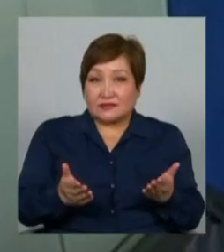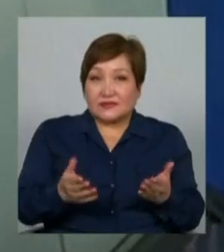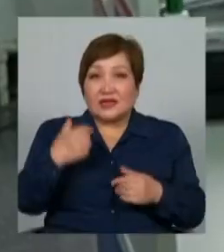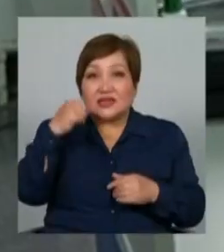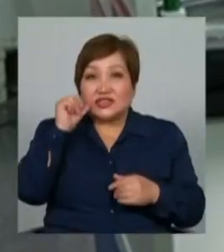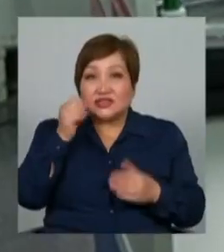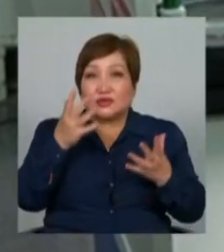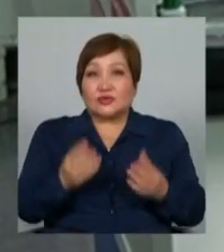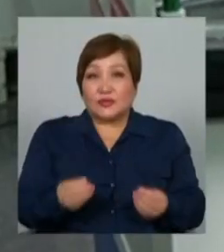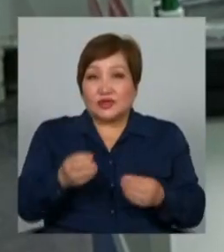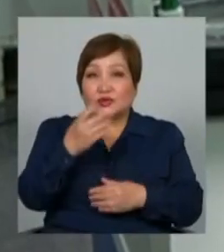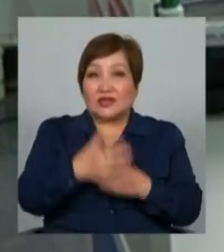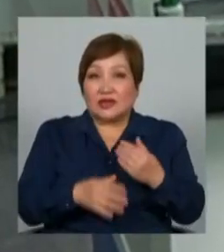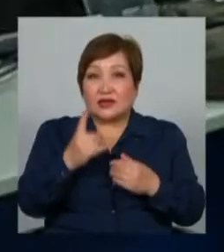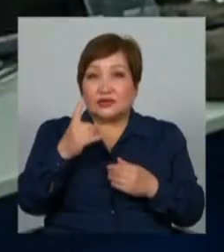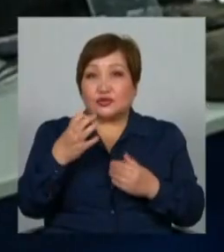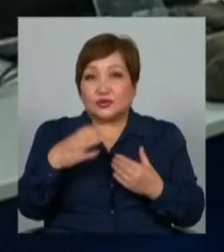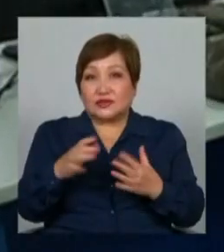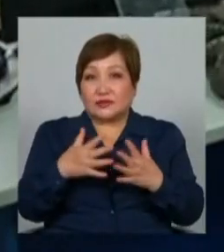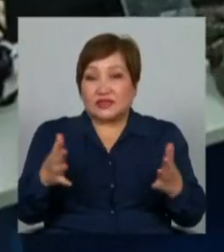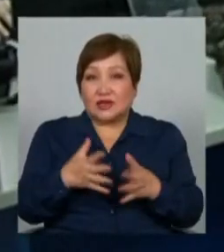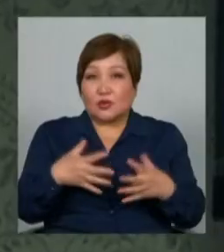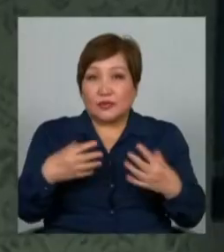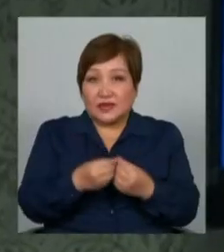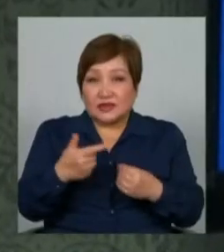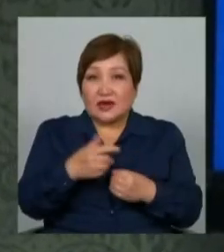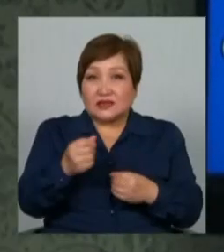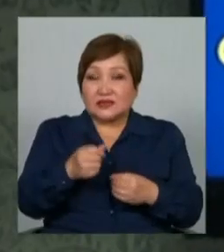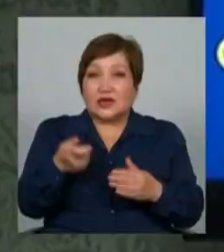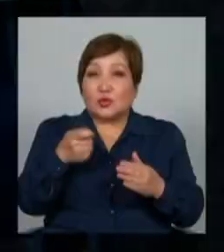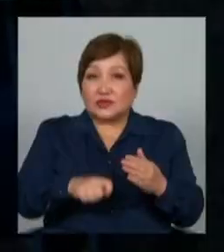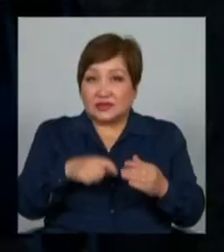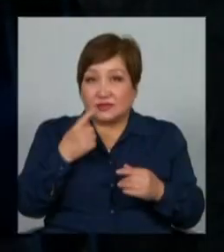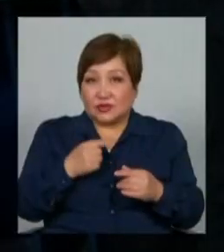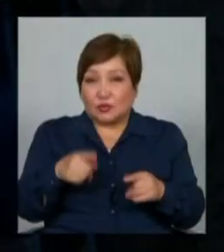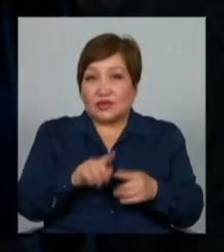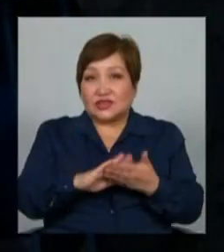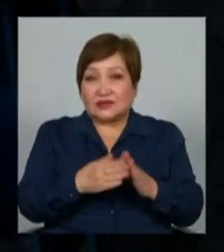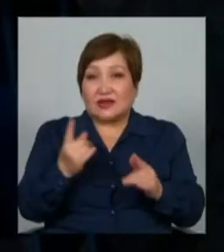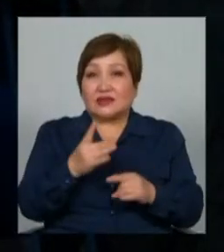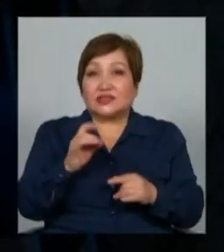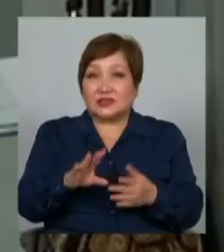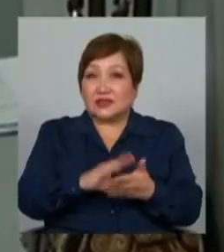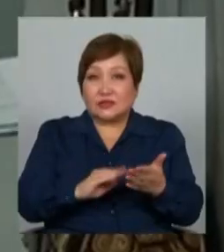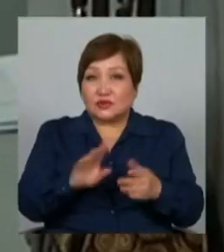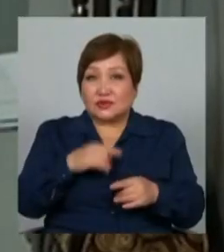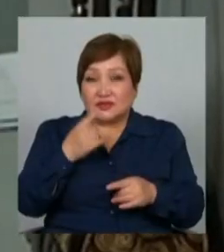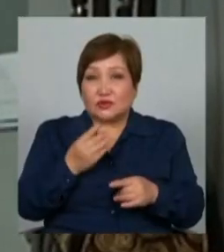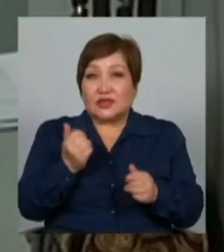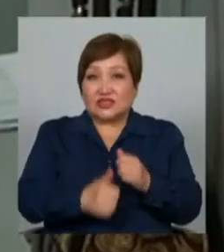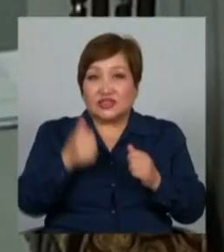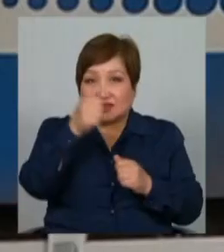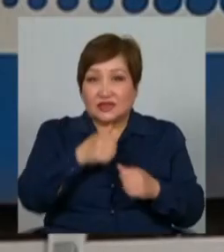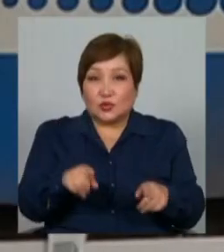орталыққа 100-ден астам отбасы газдың өшірілгенін айтып келген. Мұндай жағдай алғаш рет қайталанып отырған жоқ дейді олар. Жыл сайын осындай